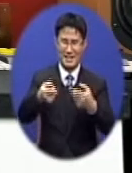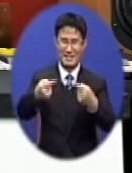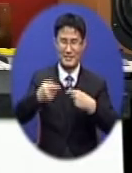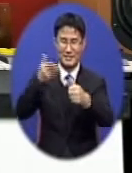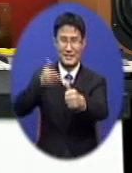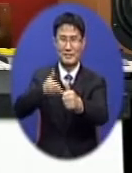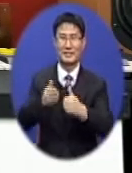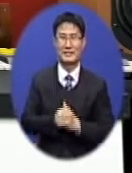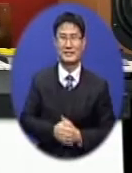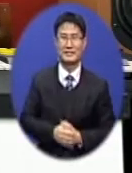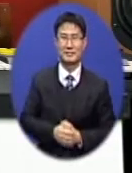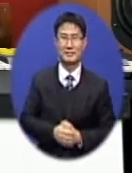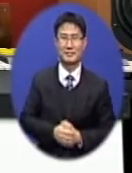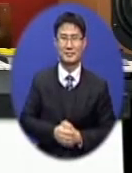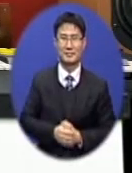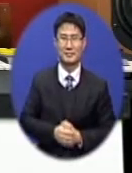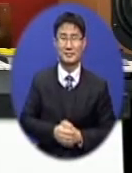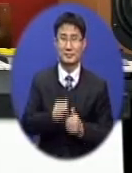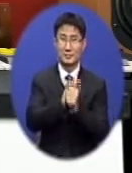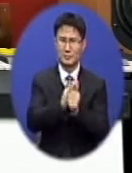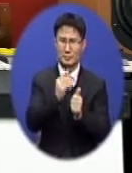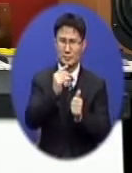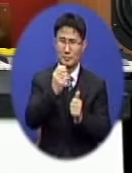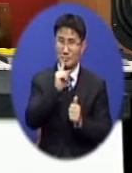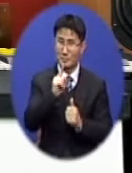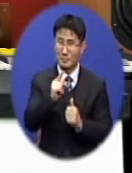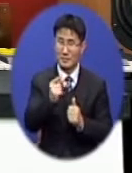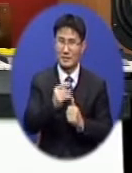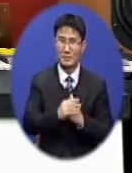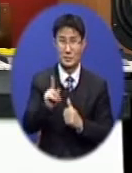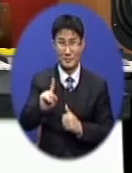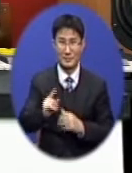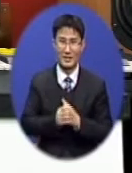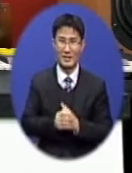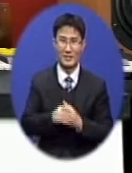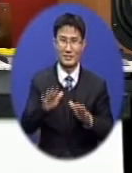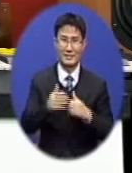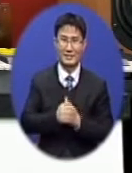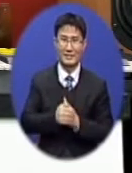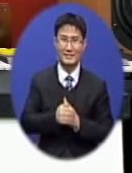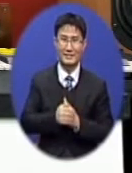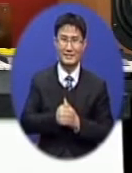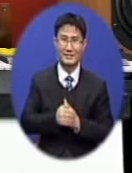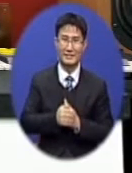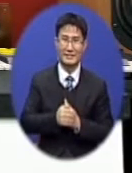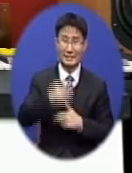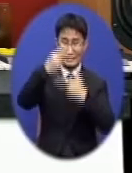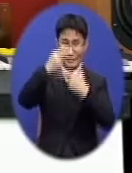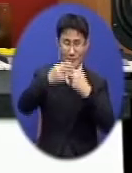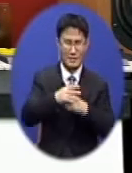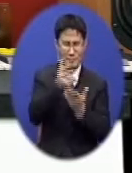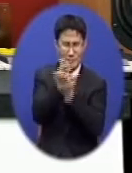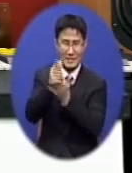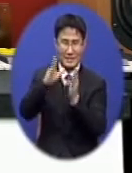네. 부탁드리겠습니다. 좀 힌트를 좀 드린다면요. 네. 우리 드라마 촬영할 때 있잖아요. 드라마 그쵸? 촬영할 때. 예, 예, 드라마. 예.